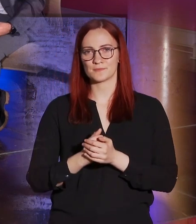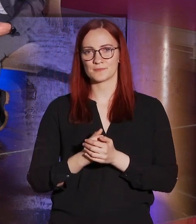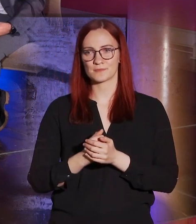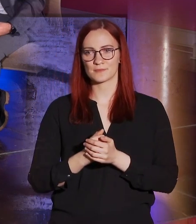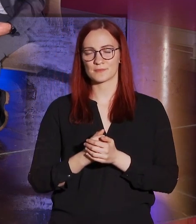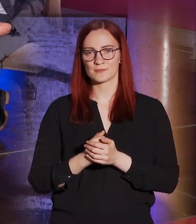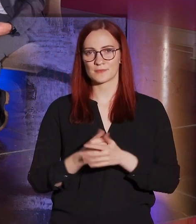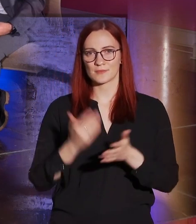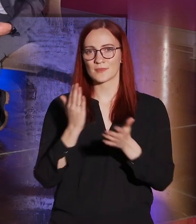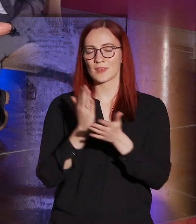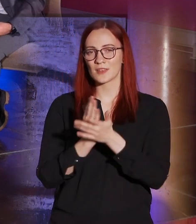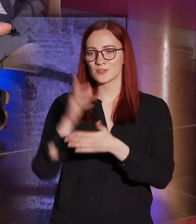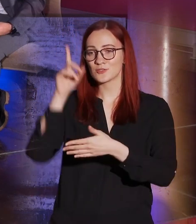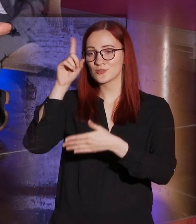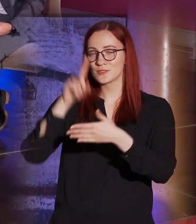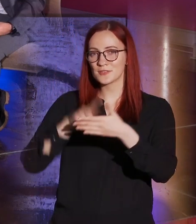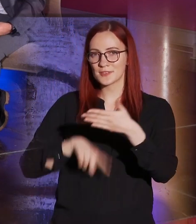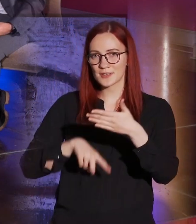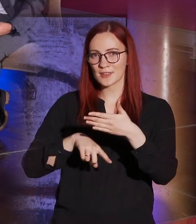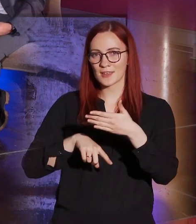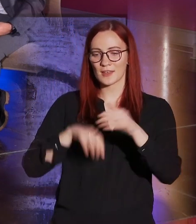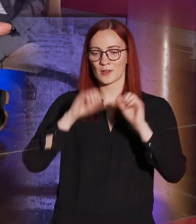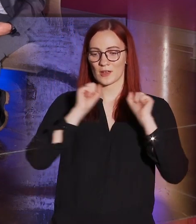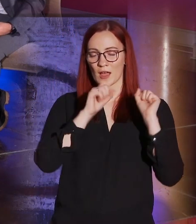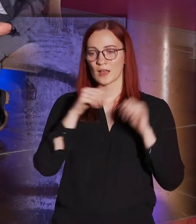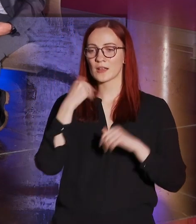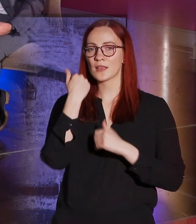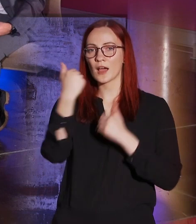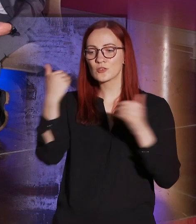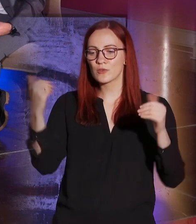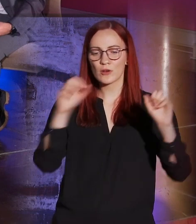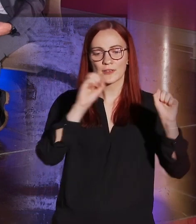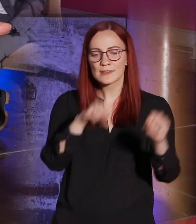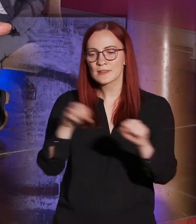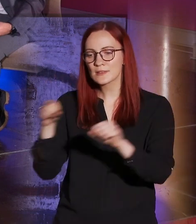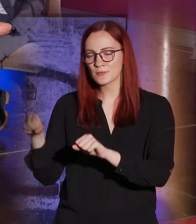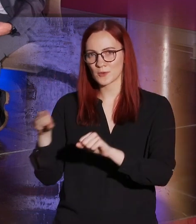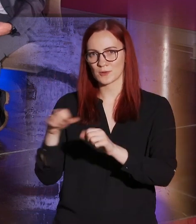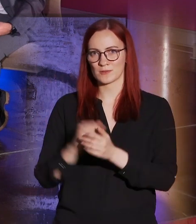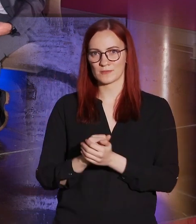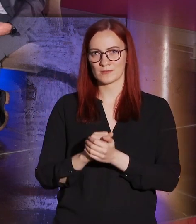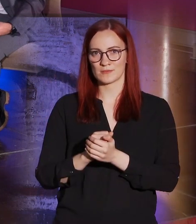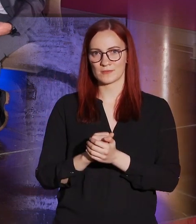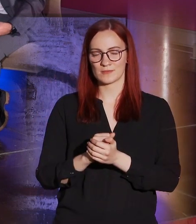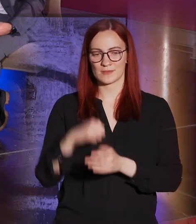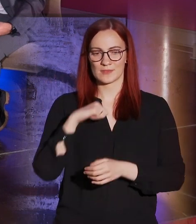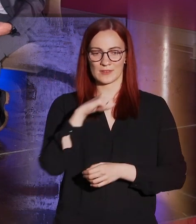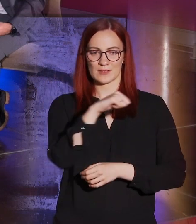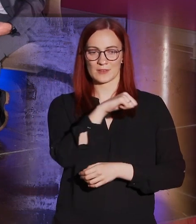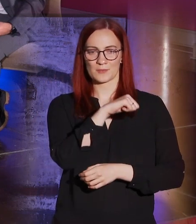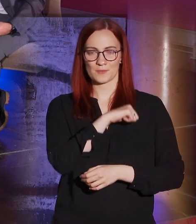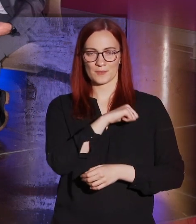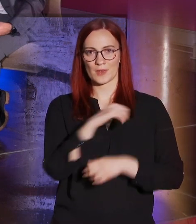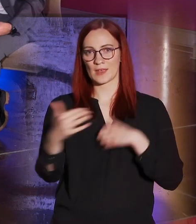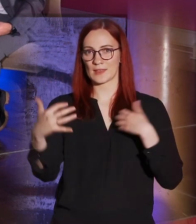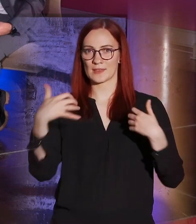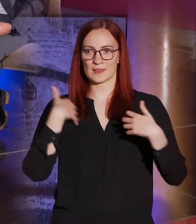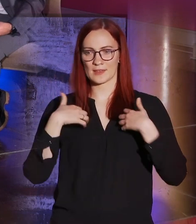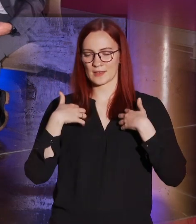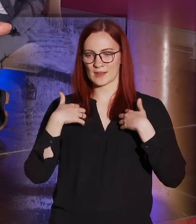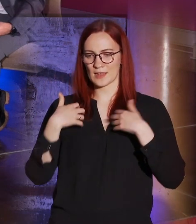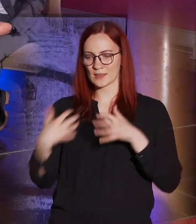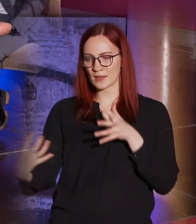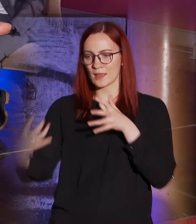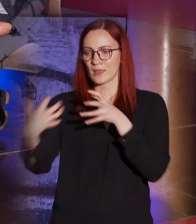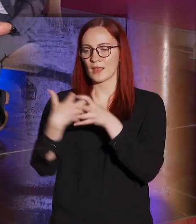tiek daug tikėjimo jo galimybėmis, nes aš nematau ribų. Aš pati labai gal per greitai susitapatinu su žmonėmis,